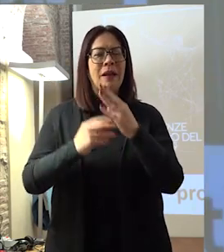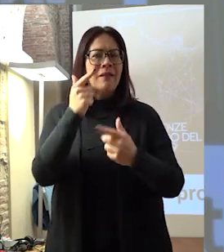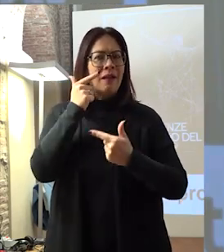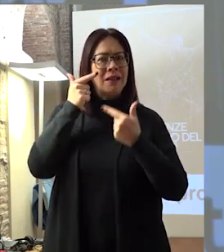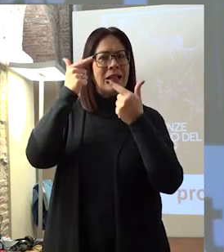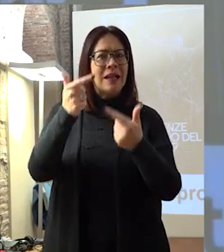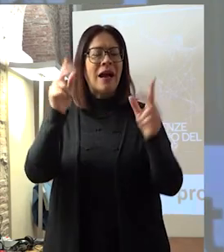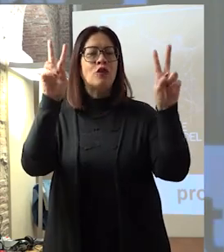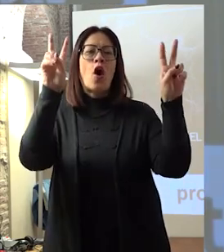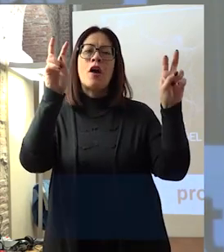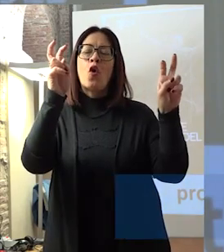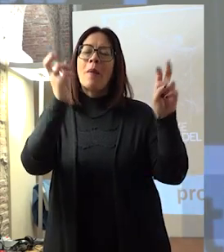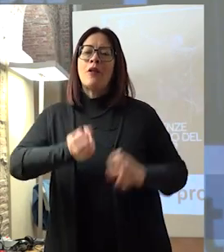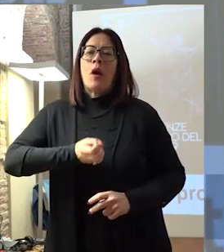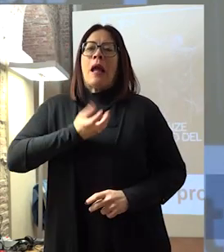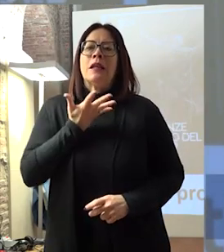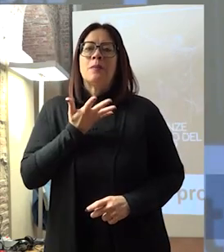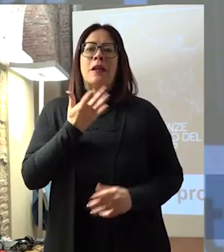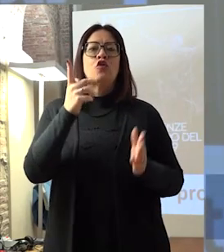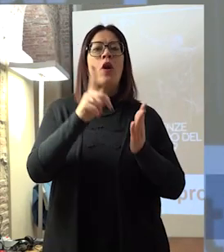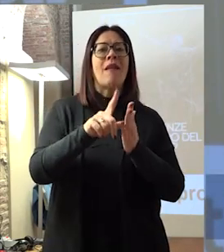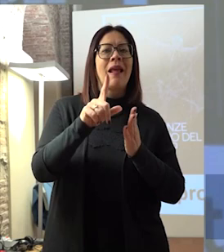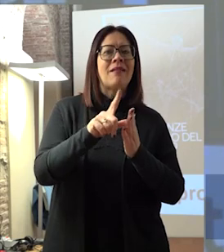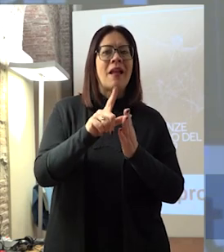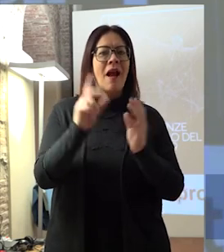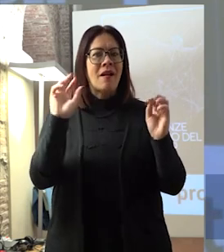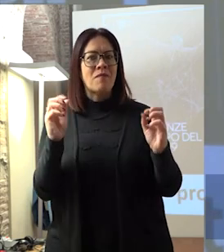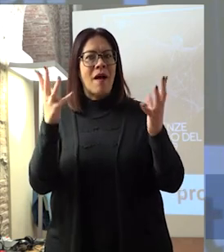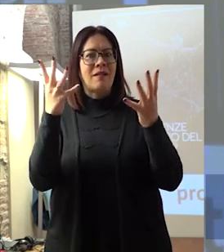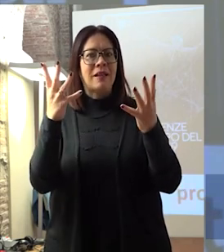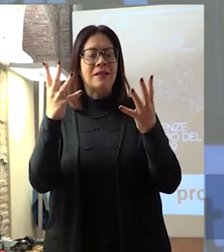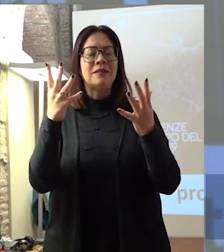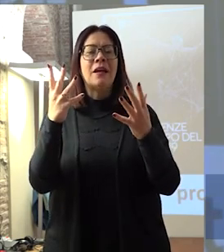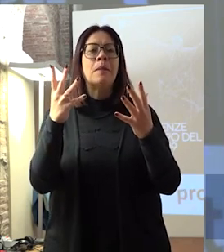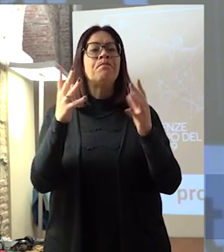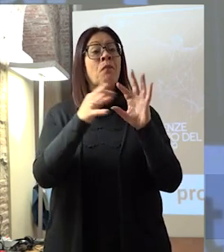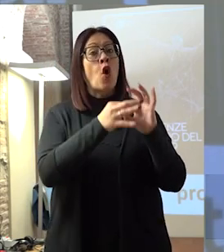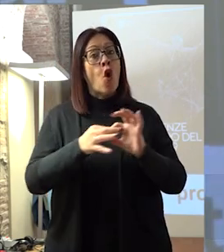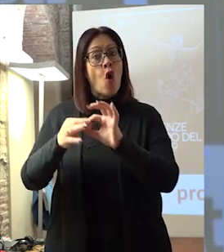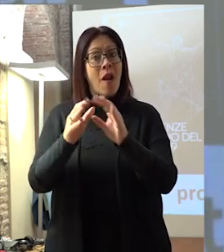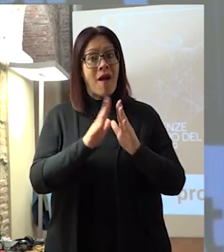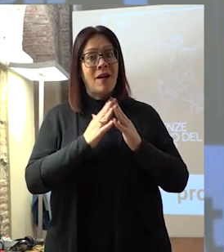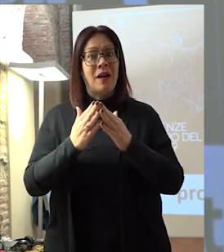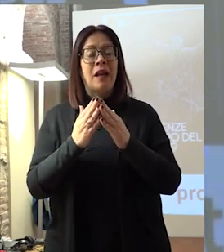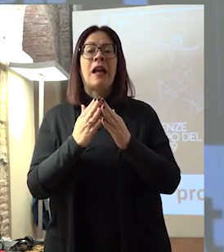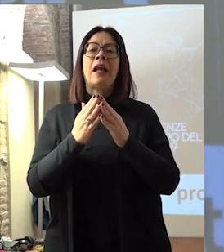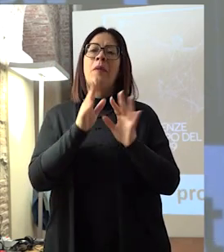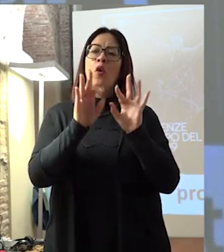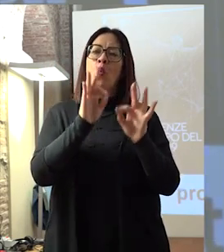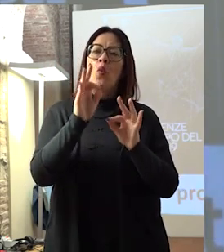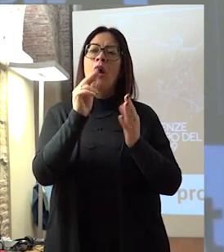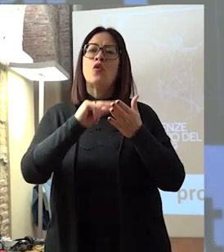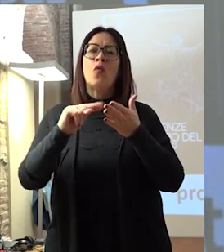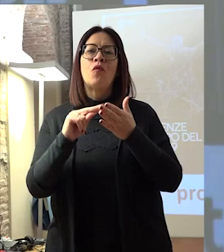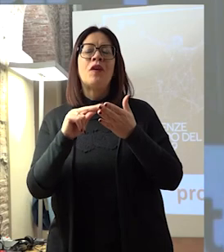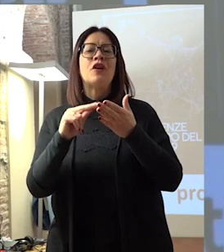tema dell'espressione letteraria e artistica. La collana è curata dall'Ufficio Servizi per l'Inclusione di Studenti